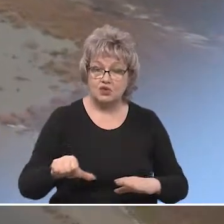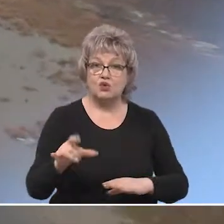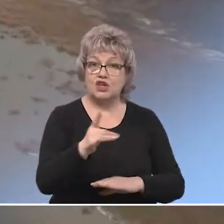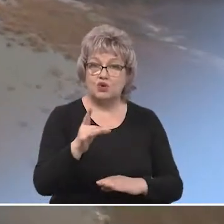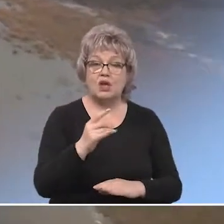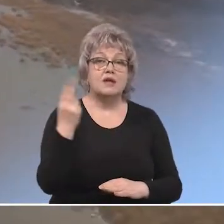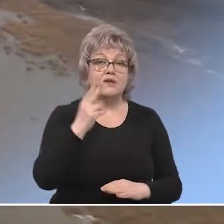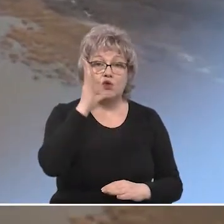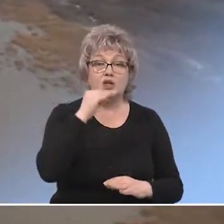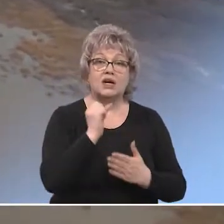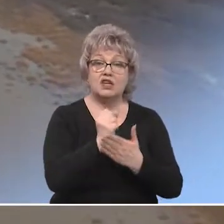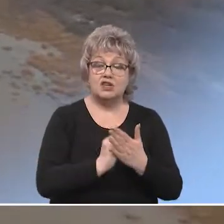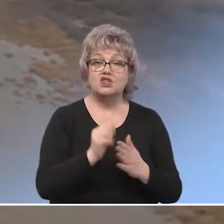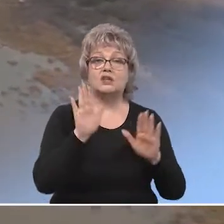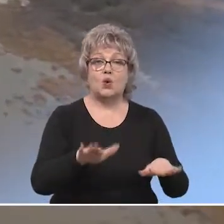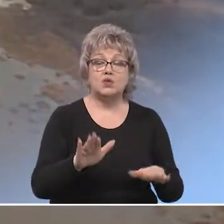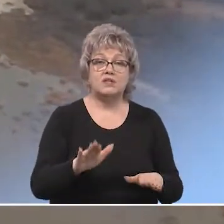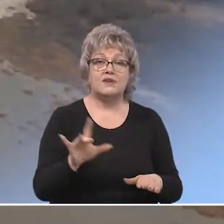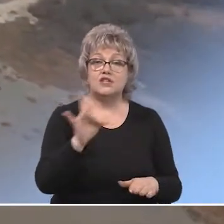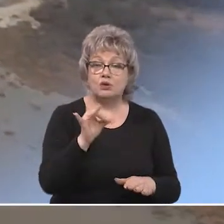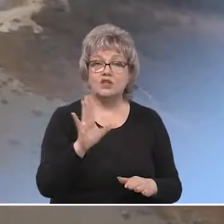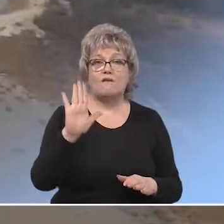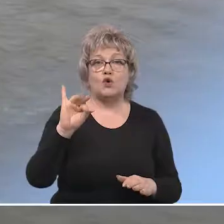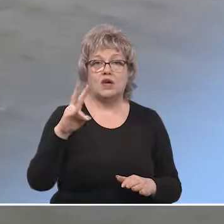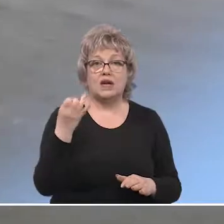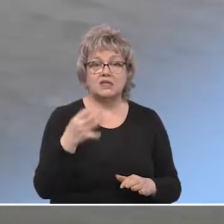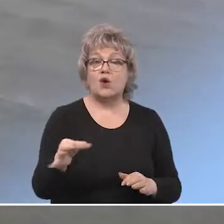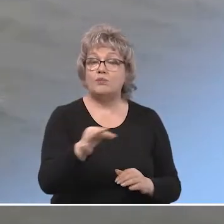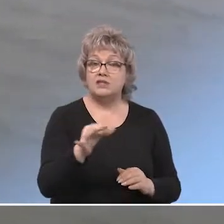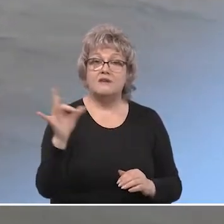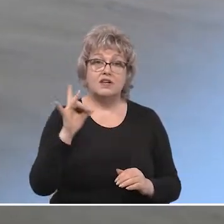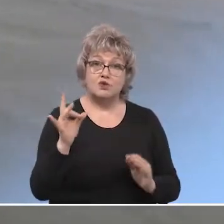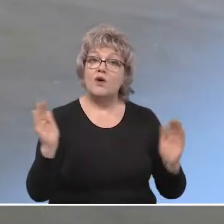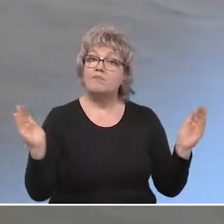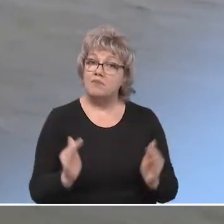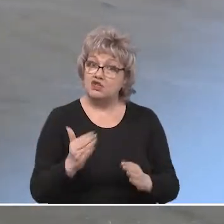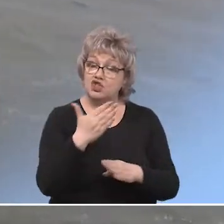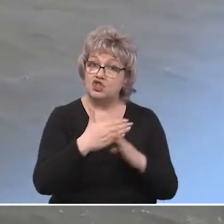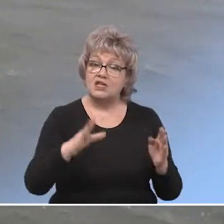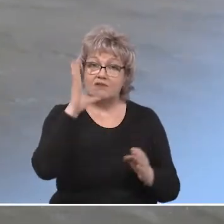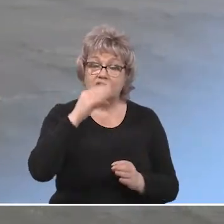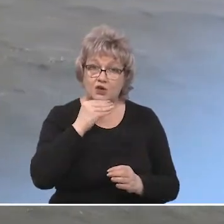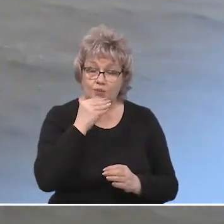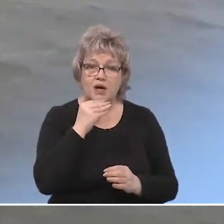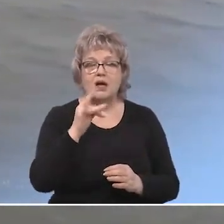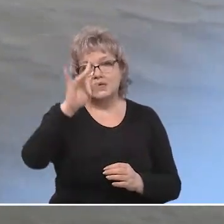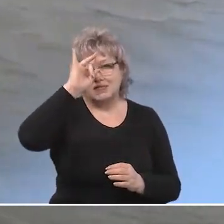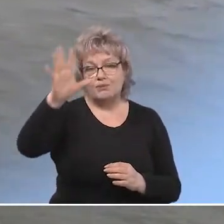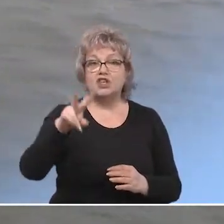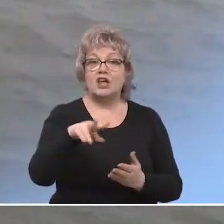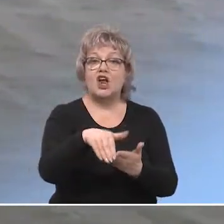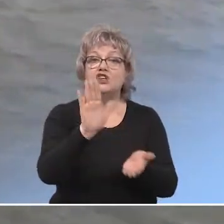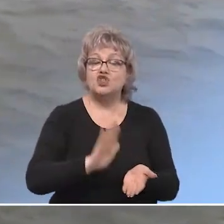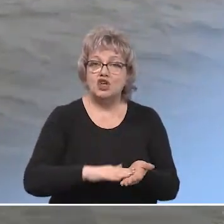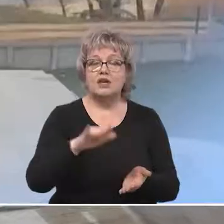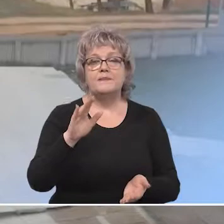границу региона. А Цемлянское водохранилище расположено в Ростовской и Волгоградской областях. В Ростовской, кстати, меньшая часть водоема. Знаменитых